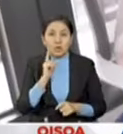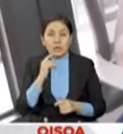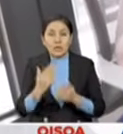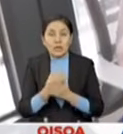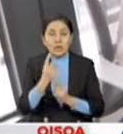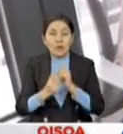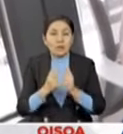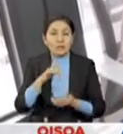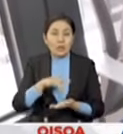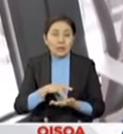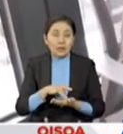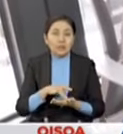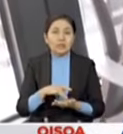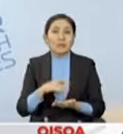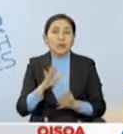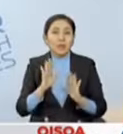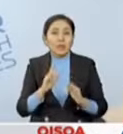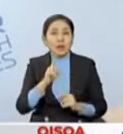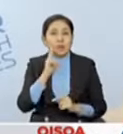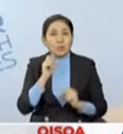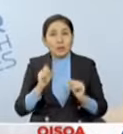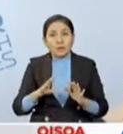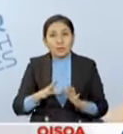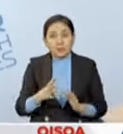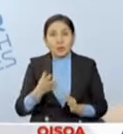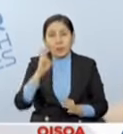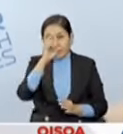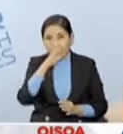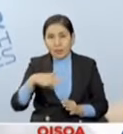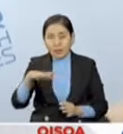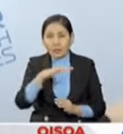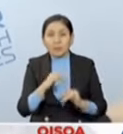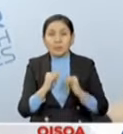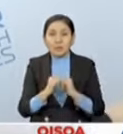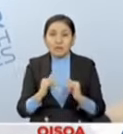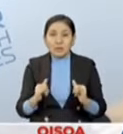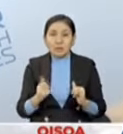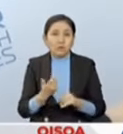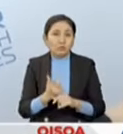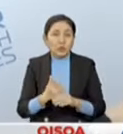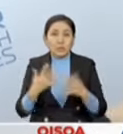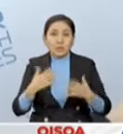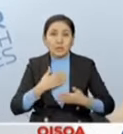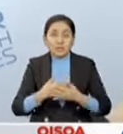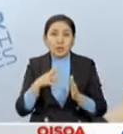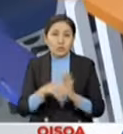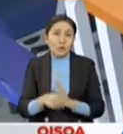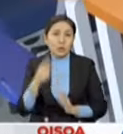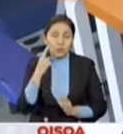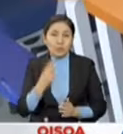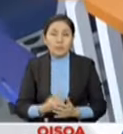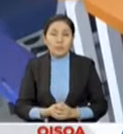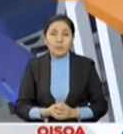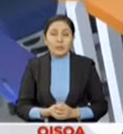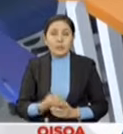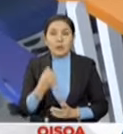innovatsion markazi bu nafaqat yoshlarimizga, balki mamlakatimizning rivojlanishiga juda katta hissa qo'shadi deb o'ylayman.